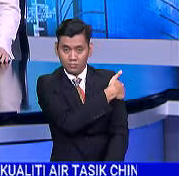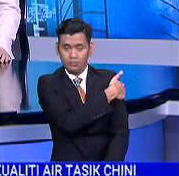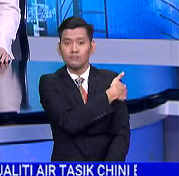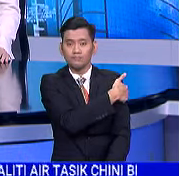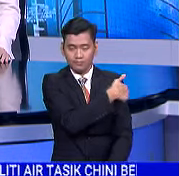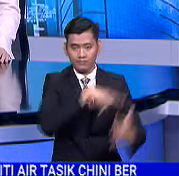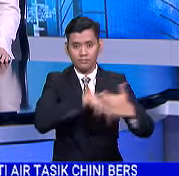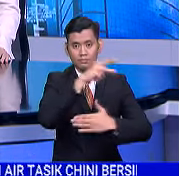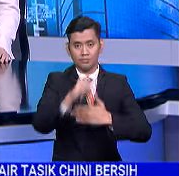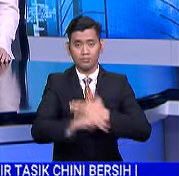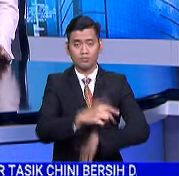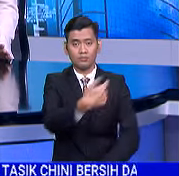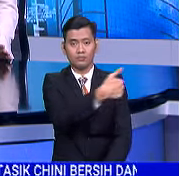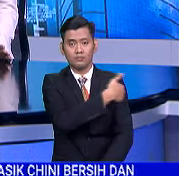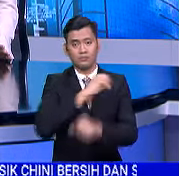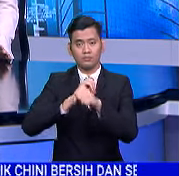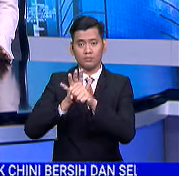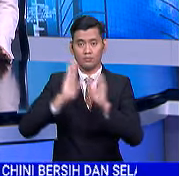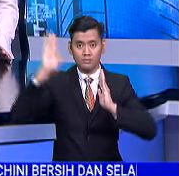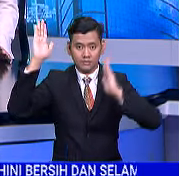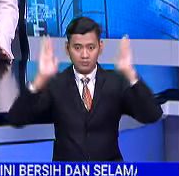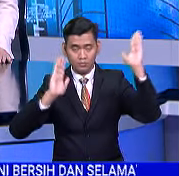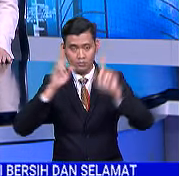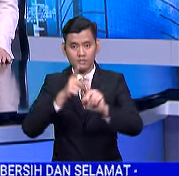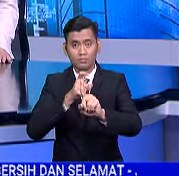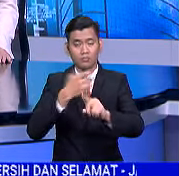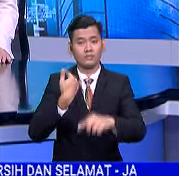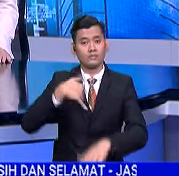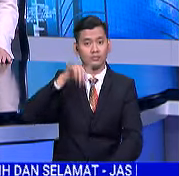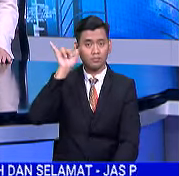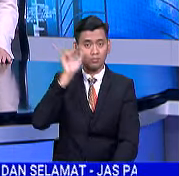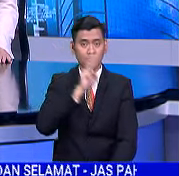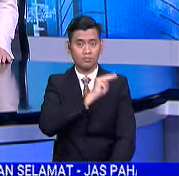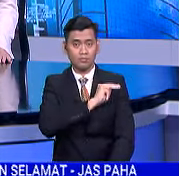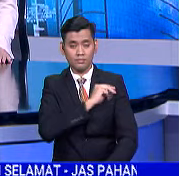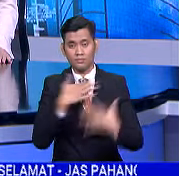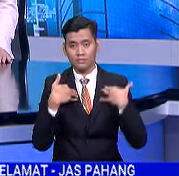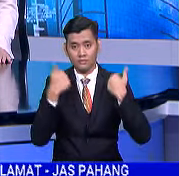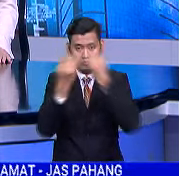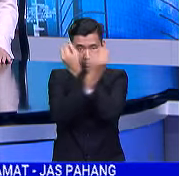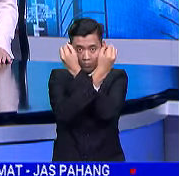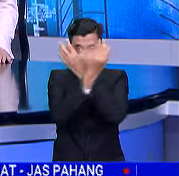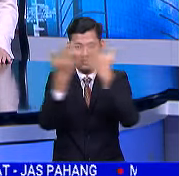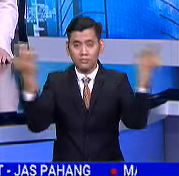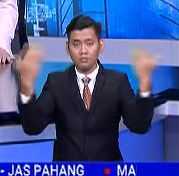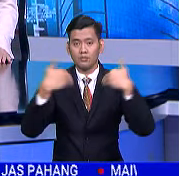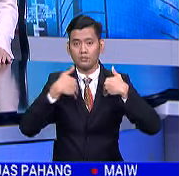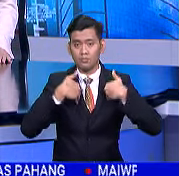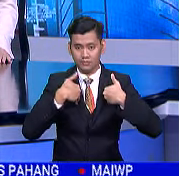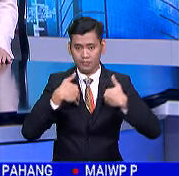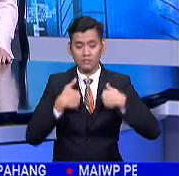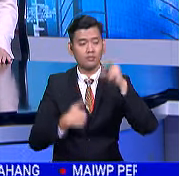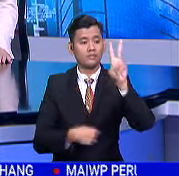imunisasi COVID-19 kebangsaan setakat semalam. Menteri Kesihatan Datuk Seri Dr. Adhan Baba memaklumkan seramai